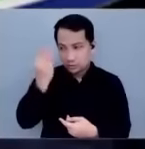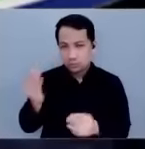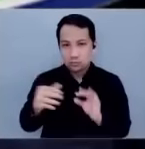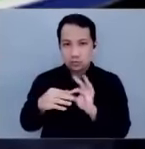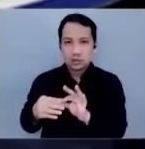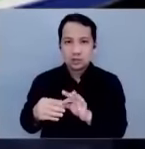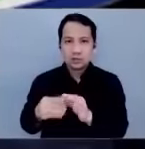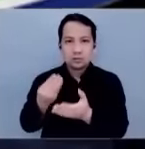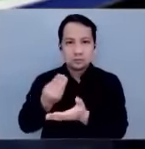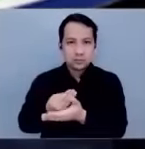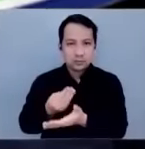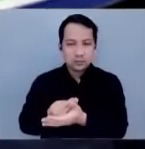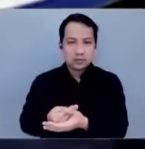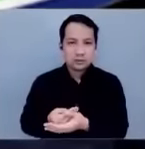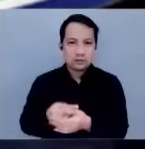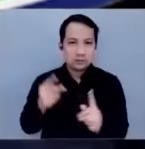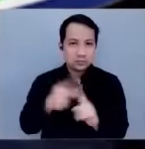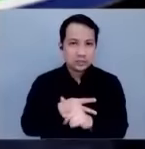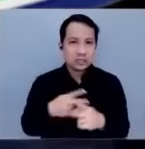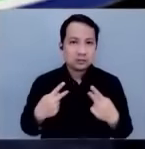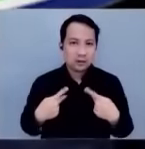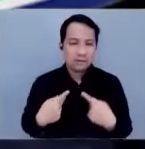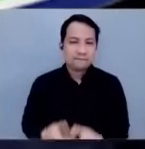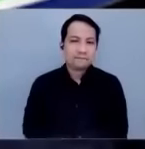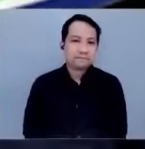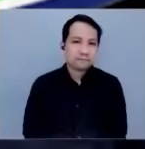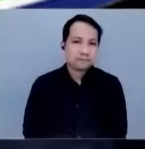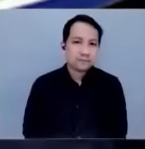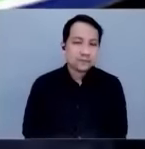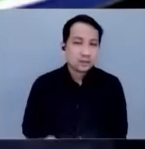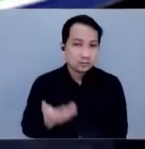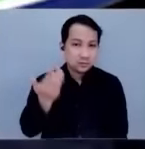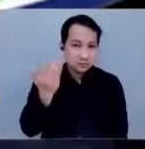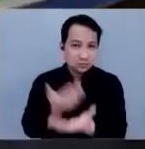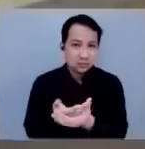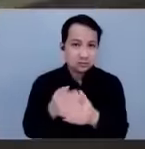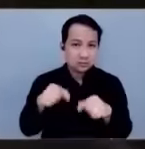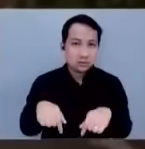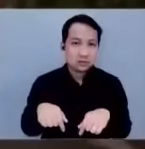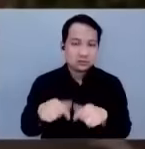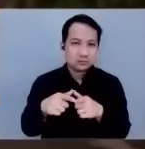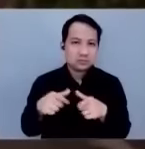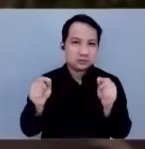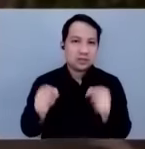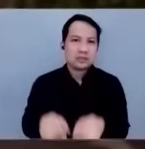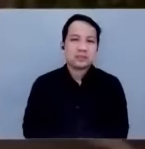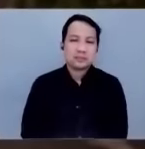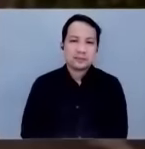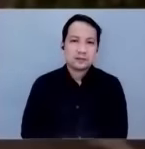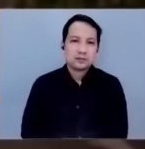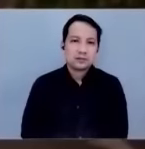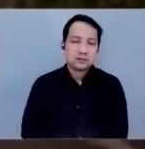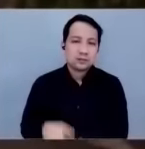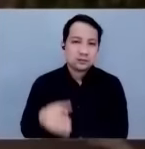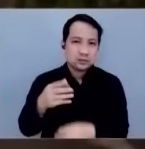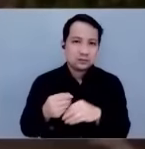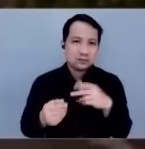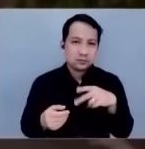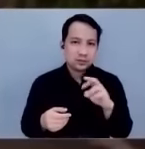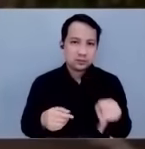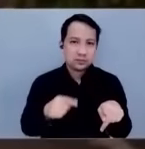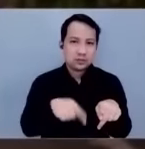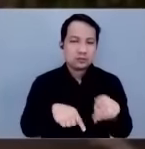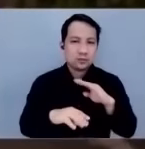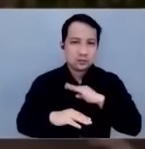pera po itong biktima natin when they arrived from Japan. Dagdag pa ng PNP, sapat na